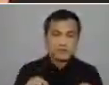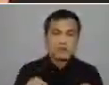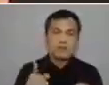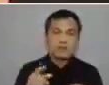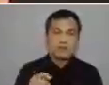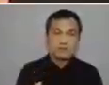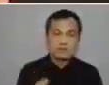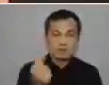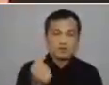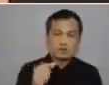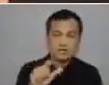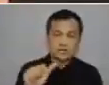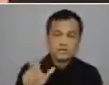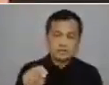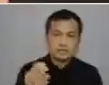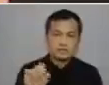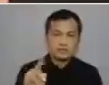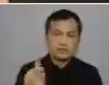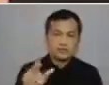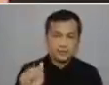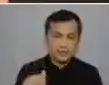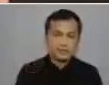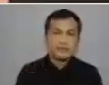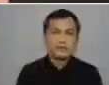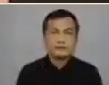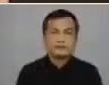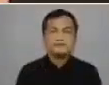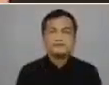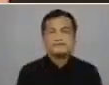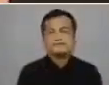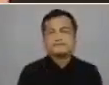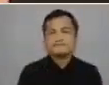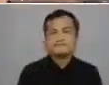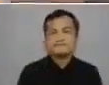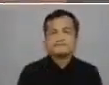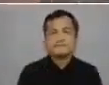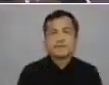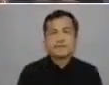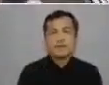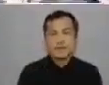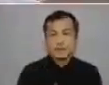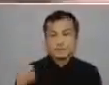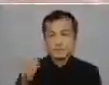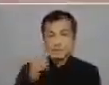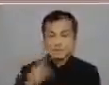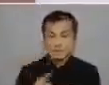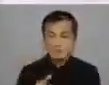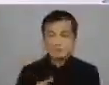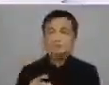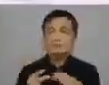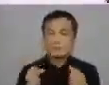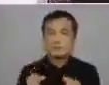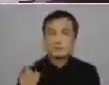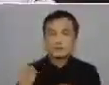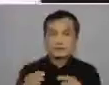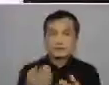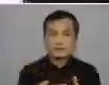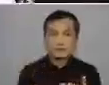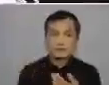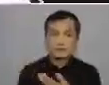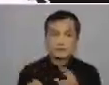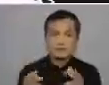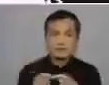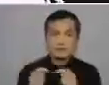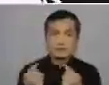Joe Biden sa isang tindahan ng ice cream sa Wisconsin. Binisita ni Biden ang Pearl Ice Cream Parlor sa La Crosse kasama